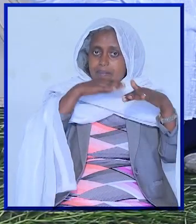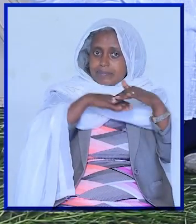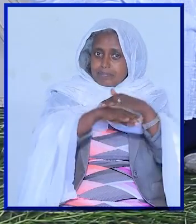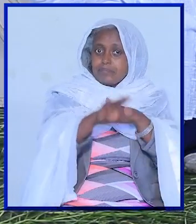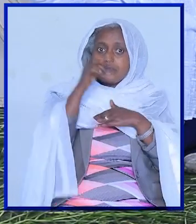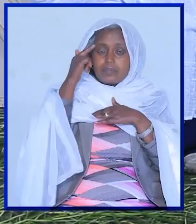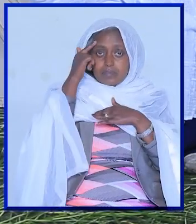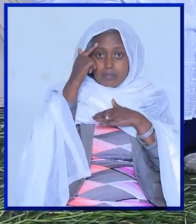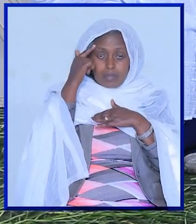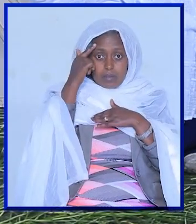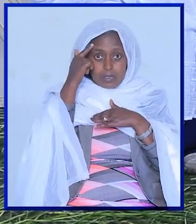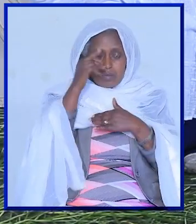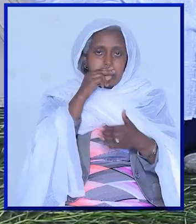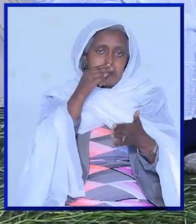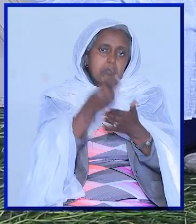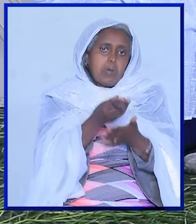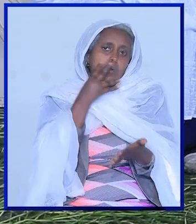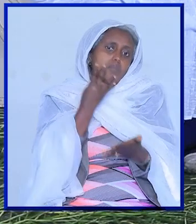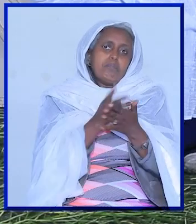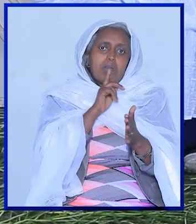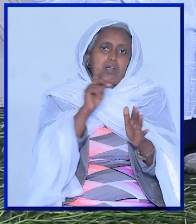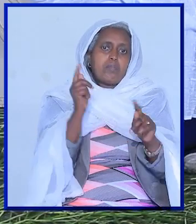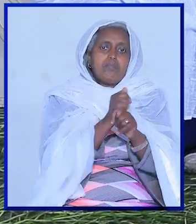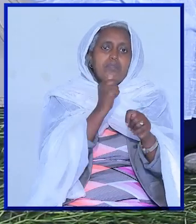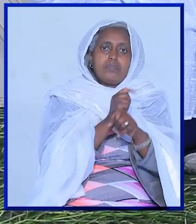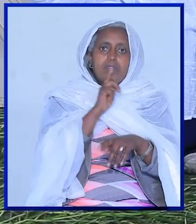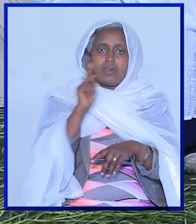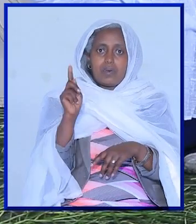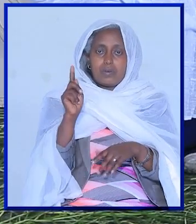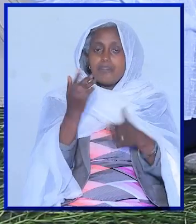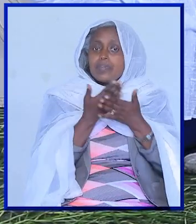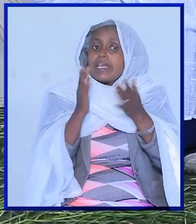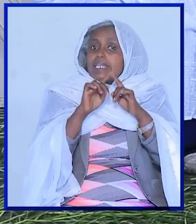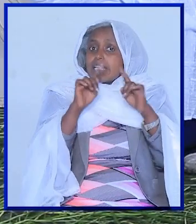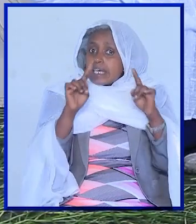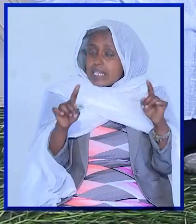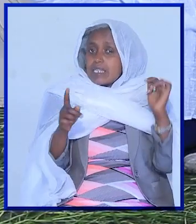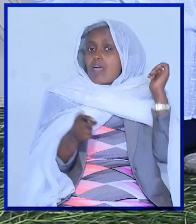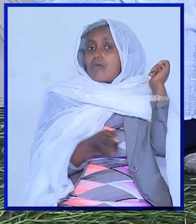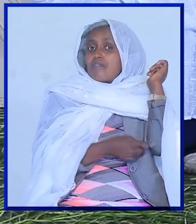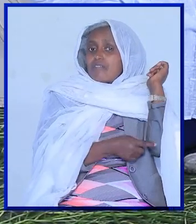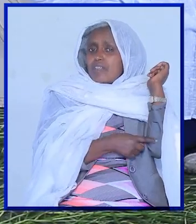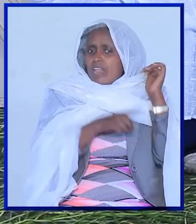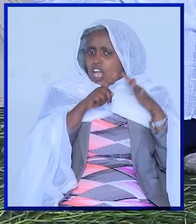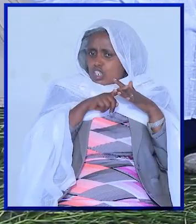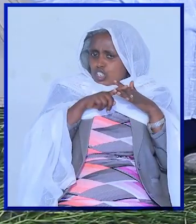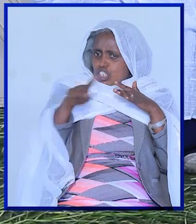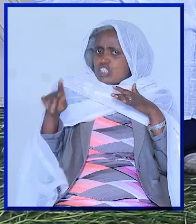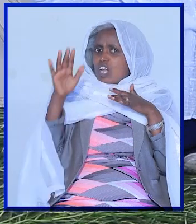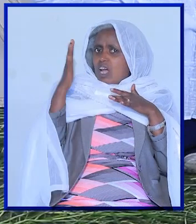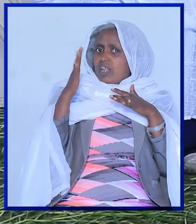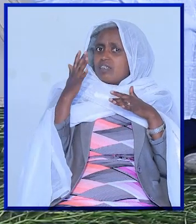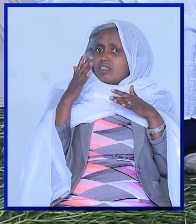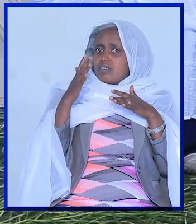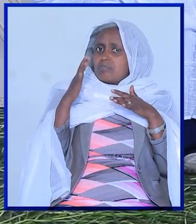ለመግባት ማሰቧ በጎ መልካም ተግባር ነው። ነገር ግን ፈተና ሸሽታ አይነት ይመስላል